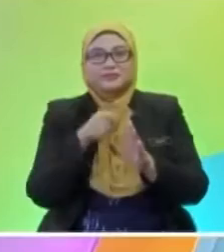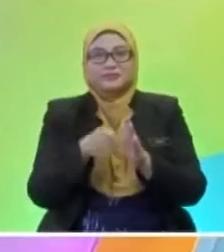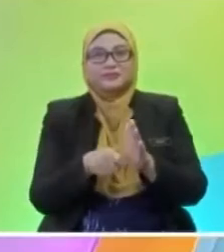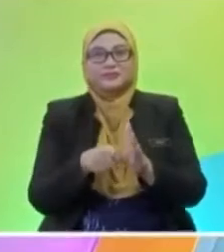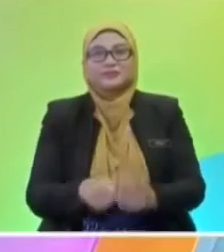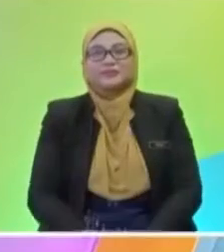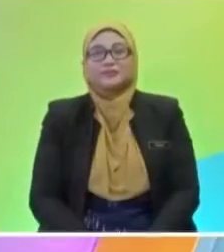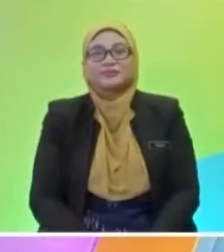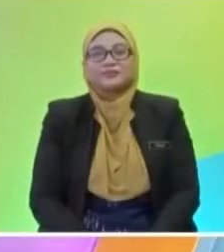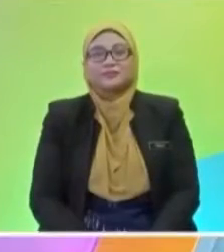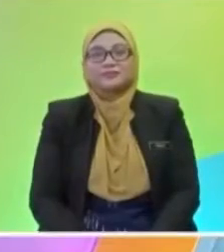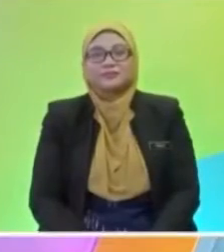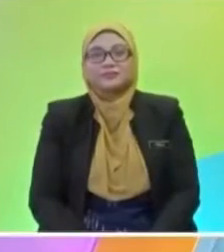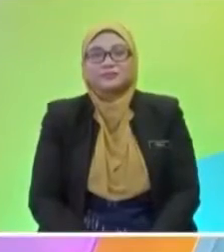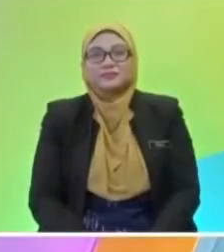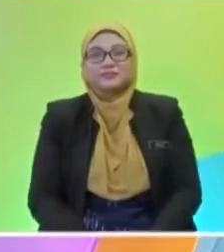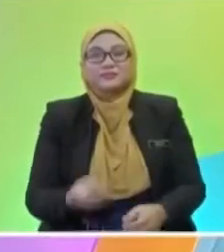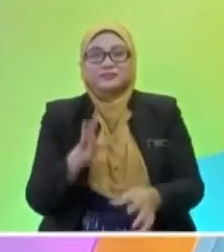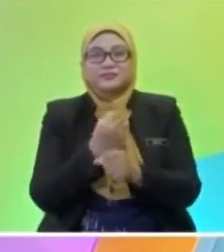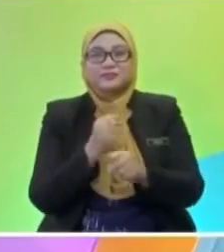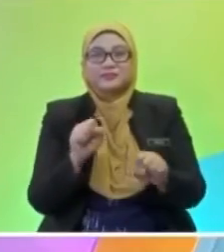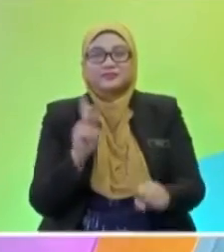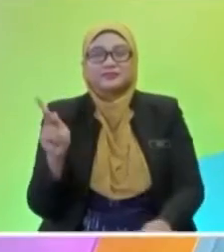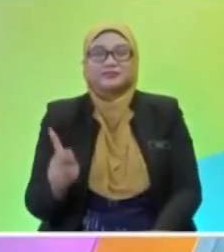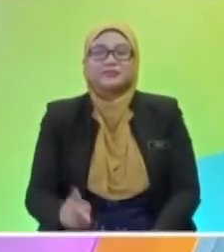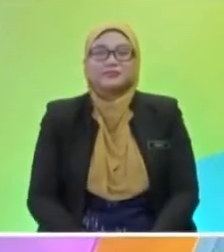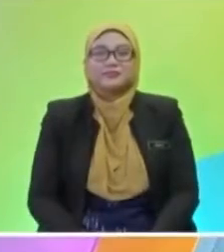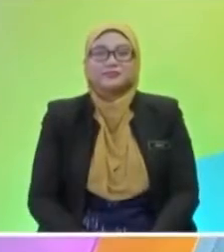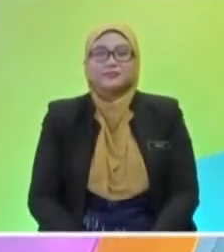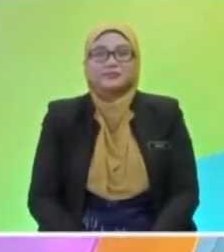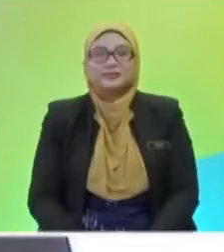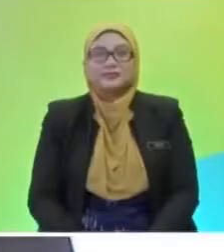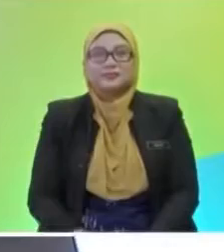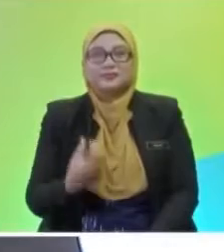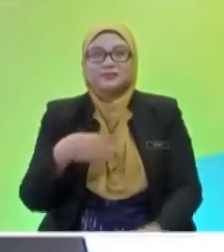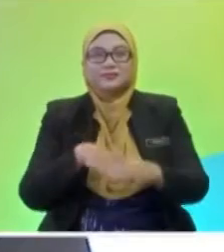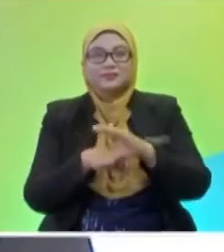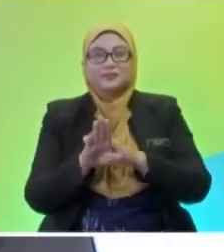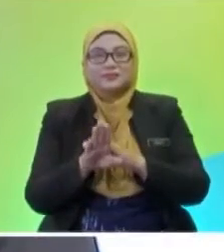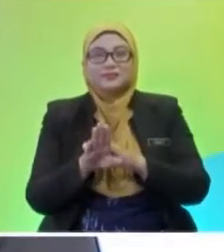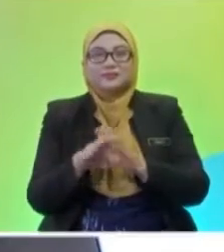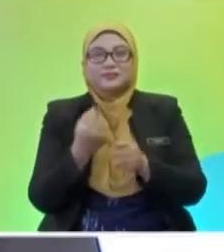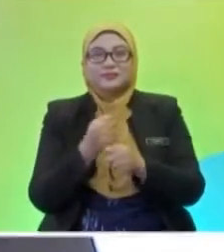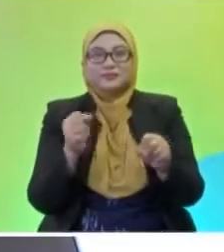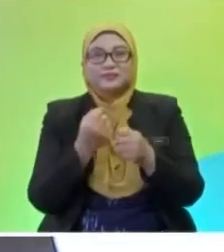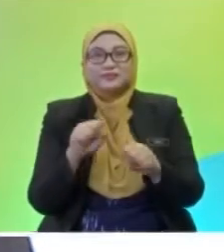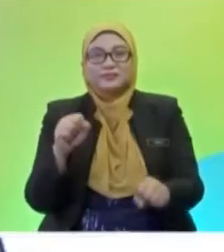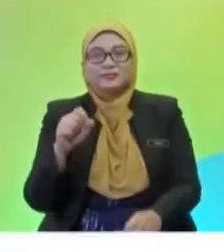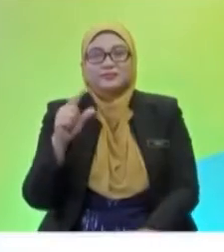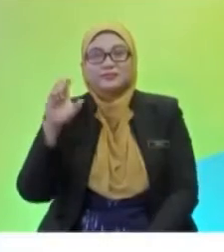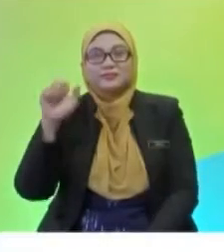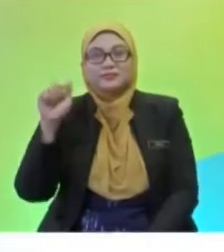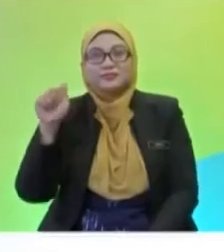Jadi cikgu dah sediakan ganda dan gear yang ini. Cikgu dah masukkan siap-siap gear dan ganda. Kemudian